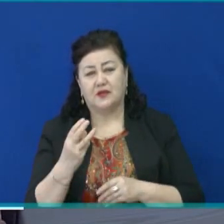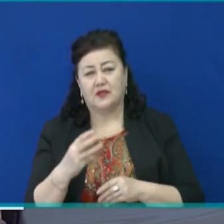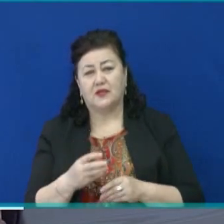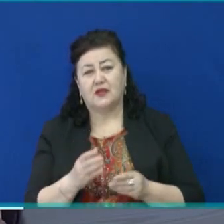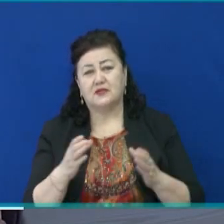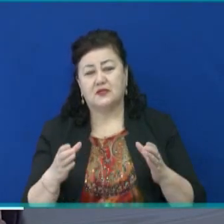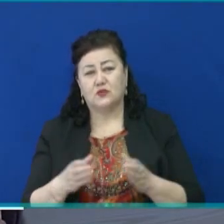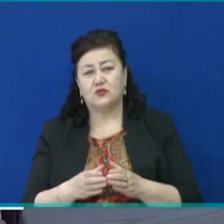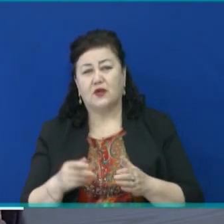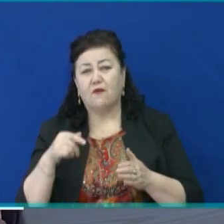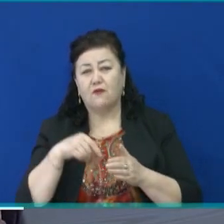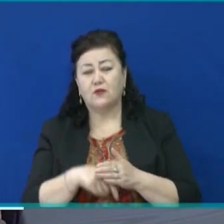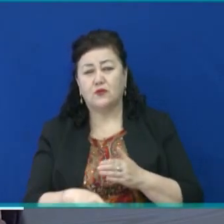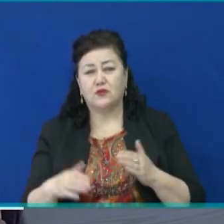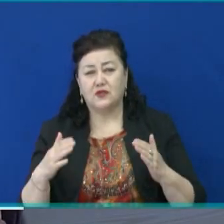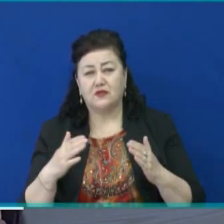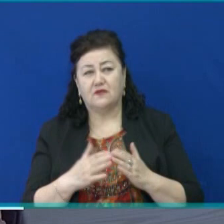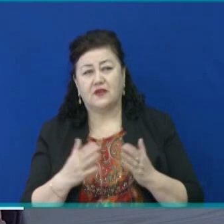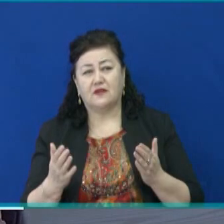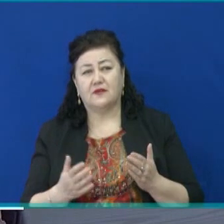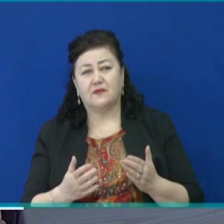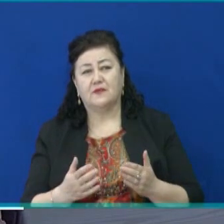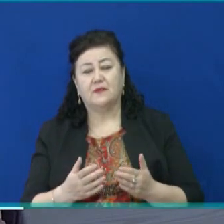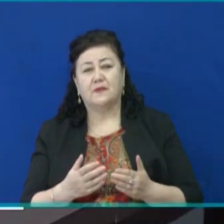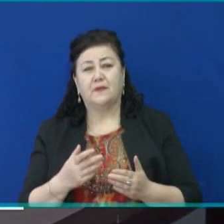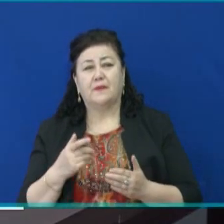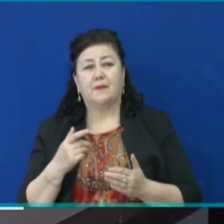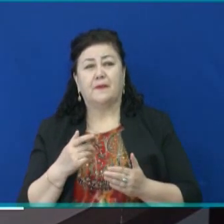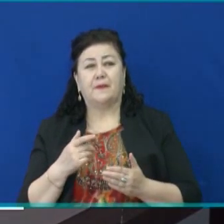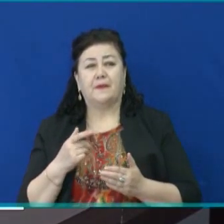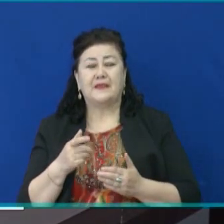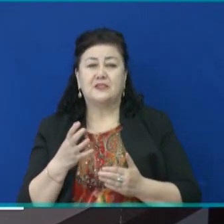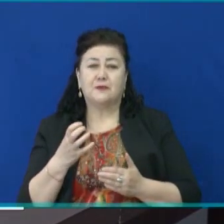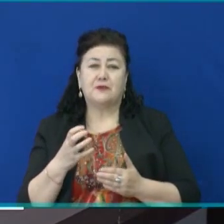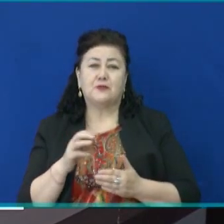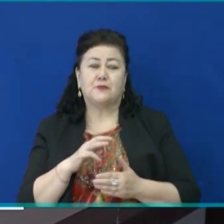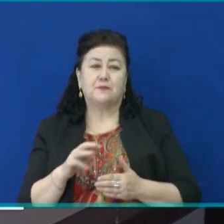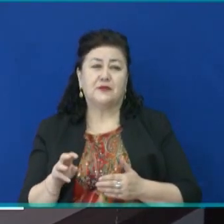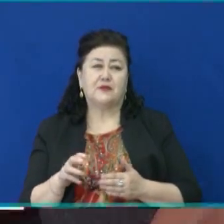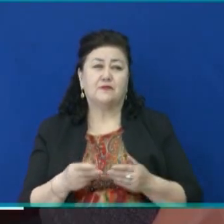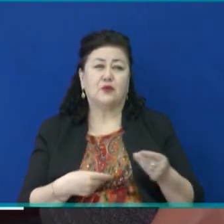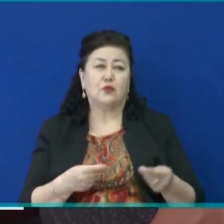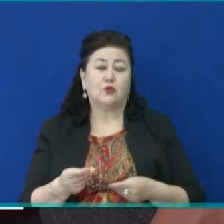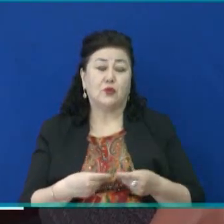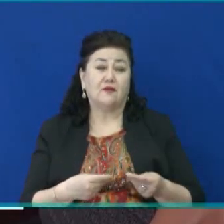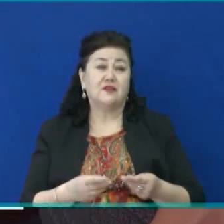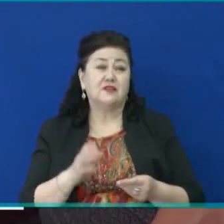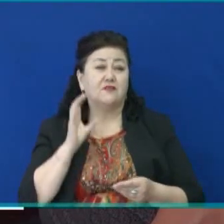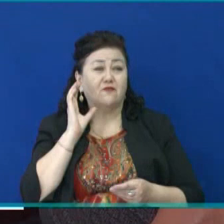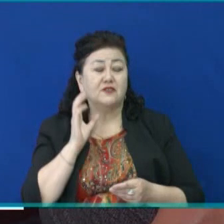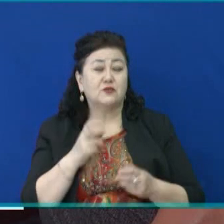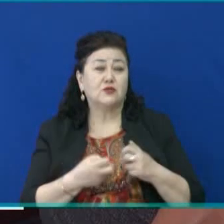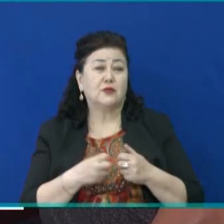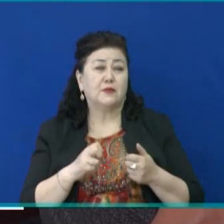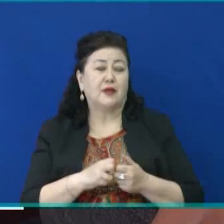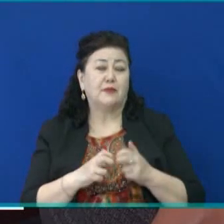сетей внутридворовых общей протяженностью 4550 метров. Руководитель департамента выслушал проблемы предприятий и выразил